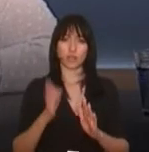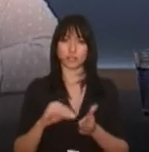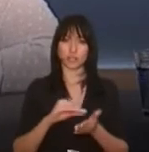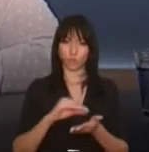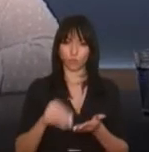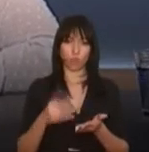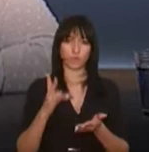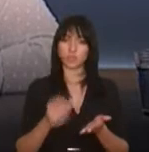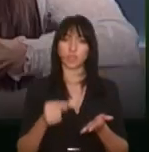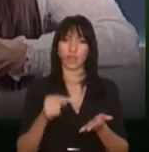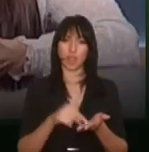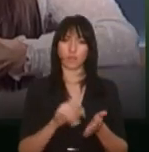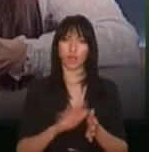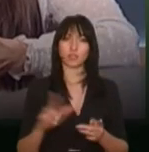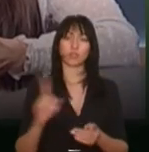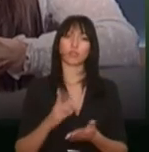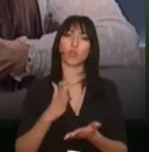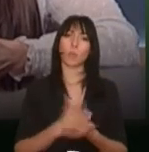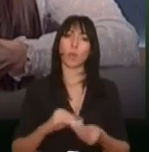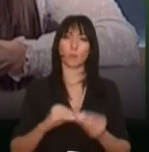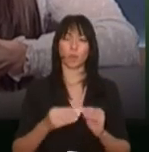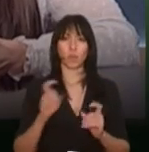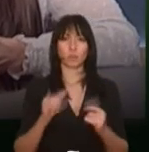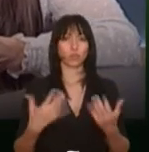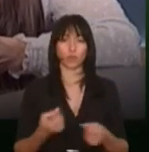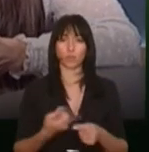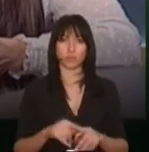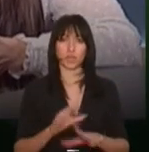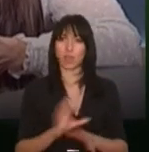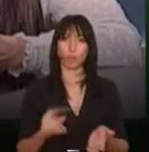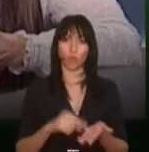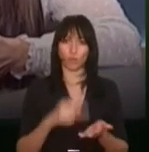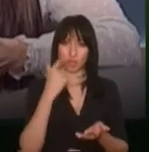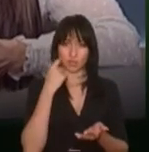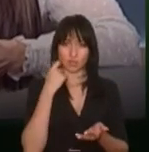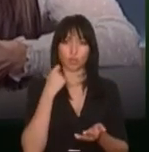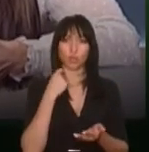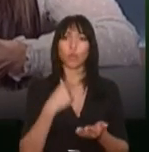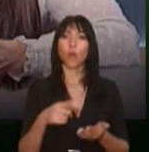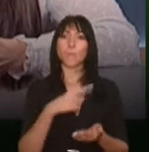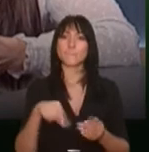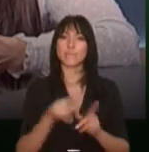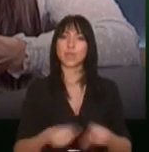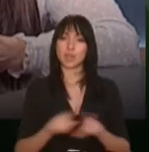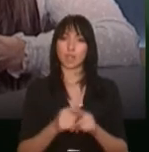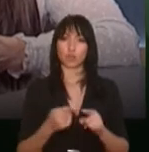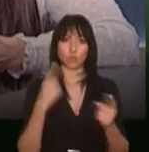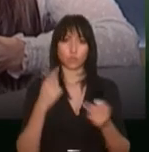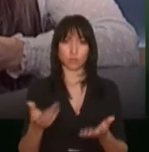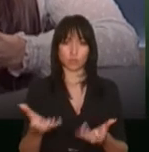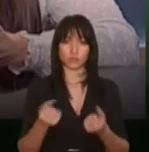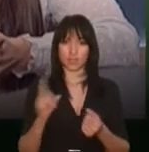не вказано, що має проблеми зі здоров'ям, не було це вказано. Ми теж цю інформацію взяли від